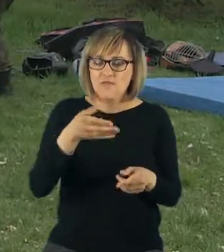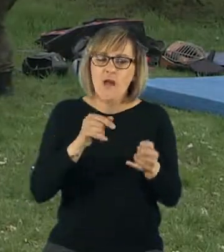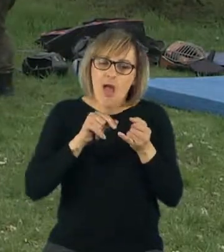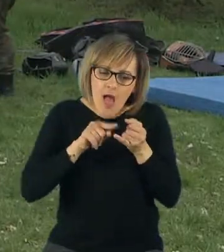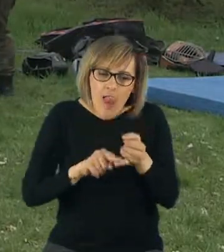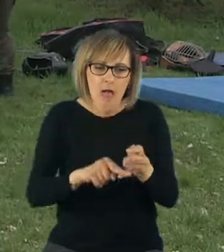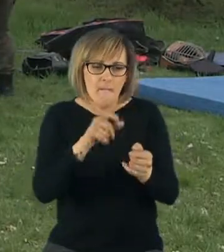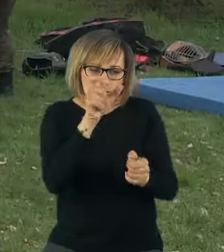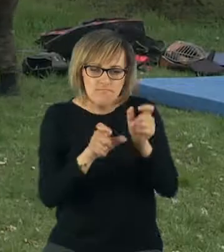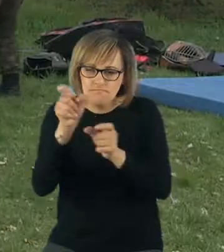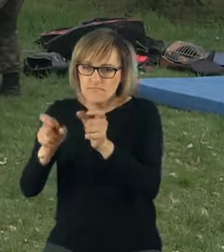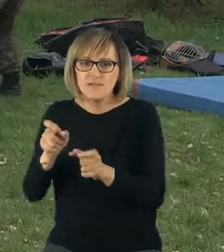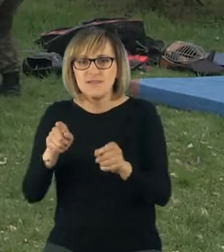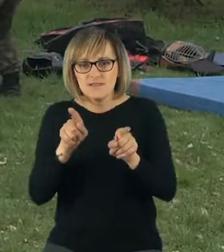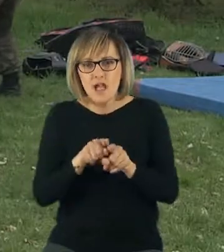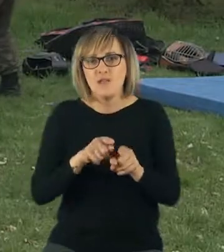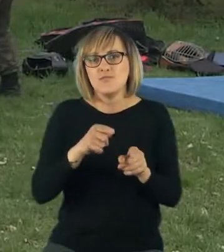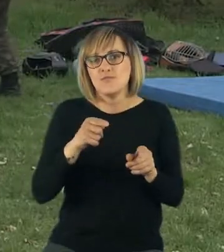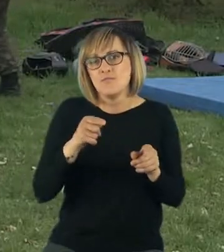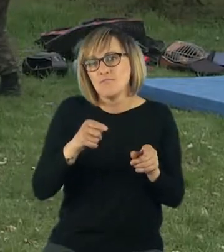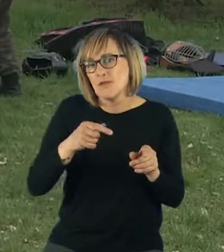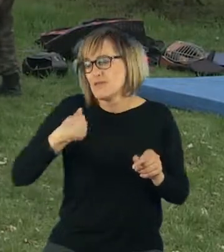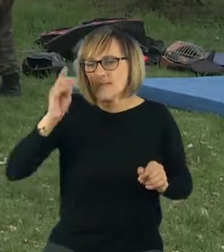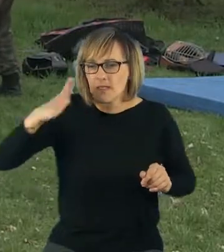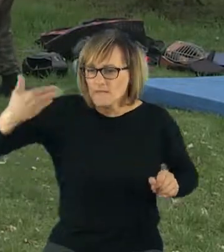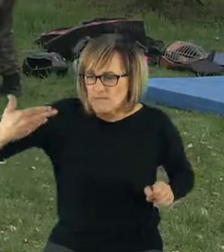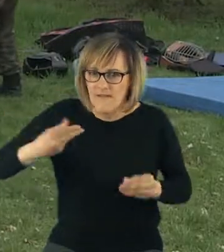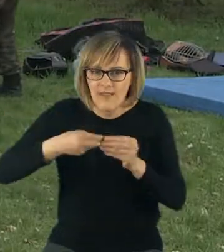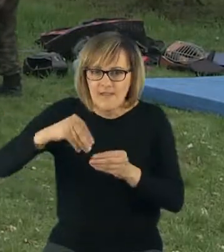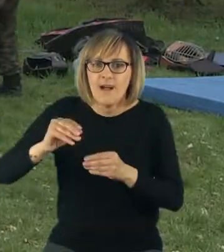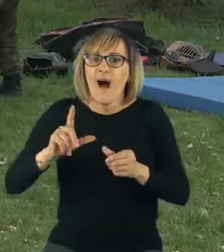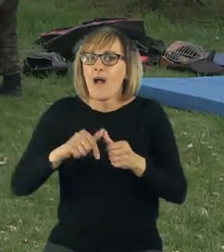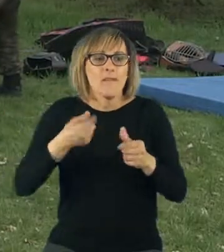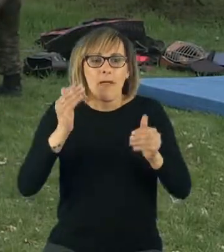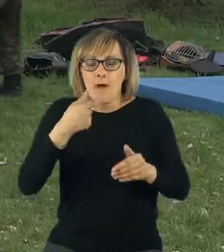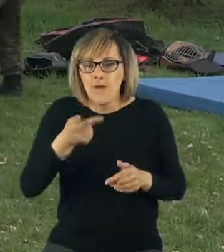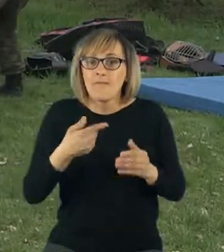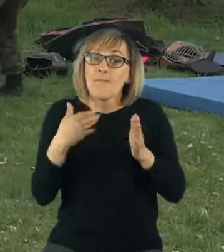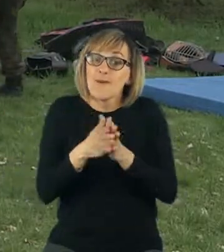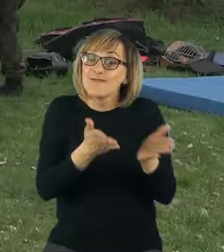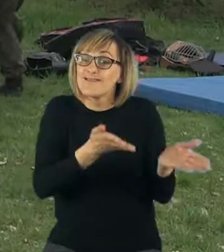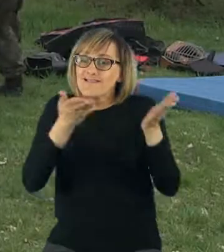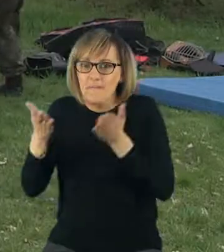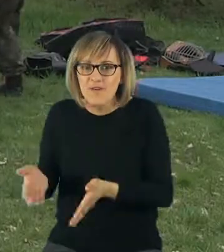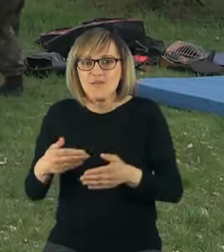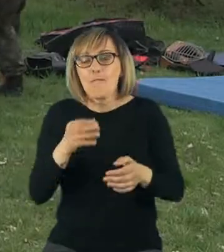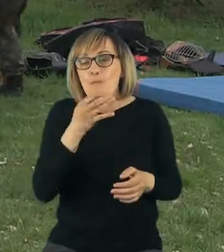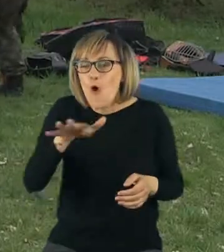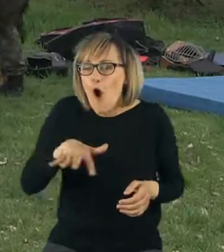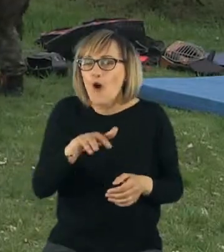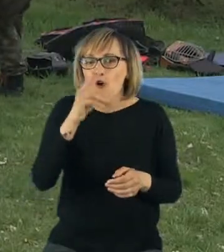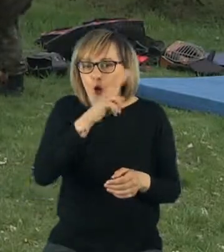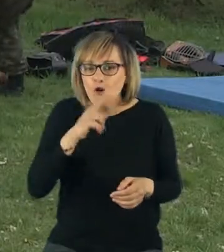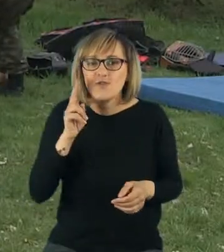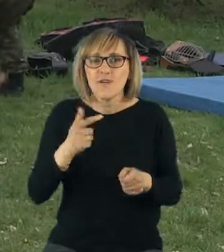elementy i resuscytacji tego nie za dużo, ale takie, no nie chcę wszystkiego po prostu zdradzać Państwu, zapraszam młodzież, zapraszam